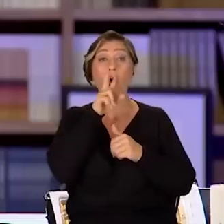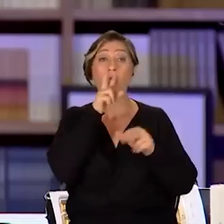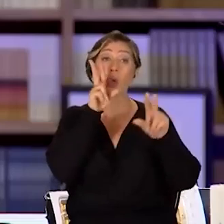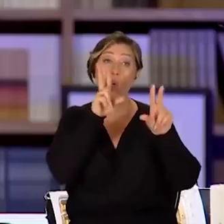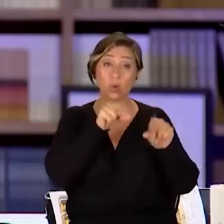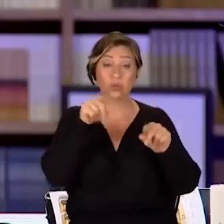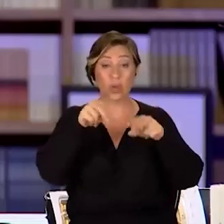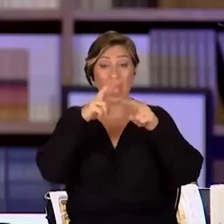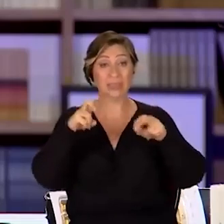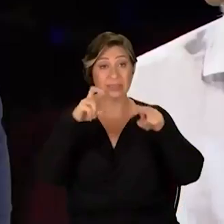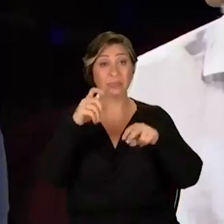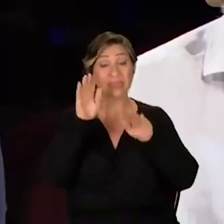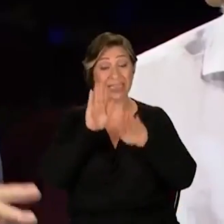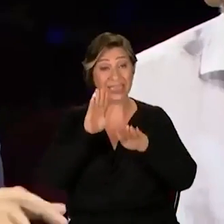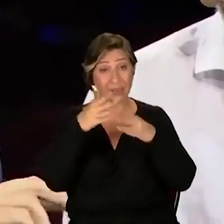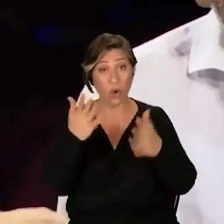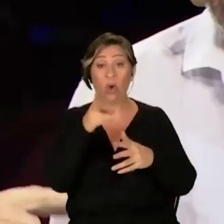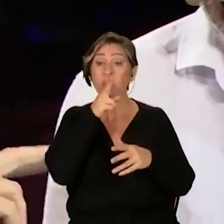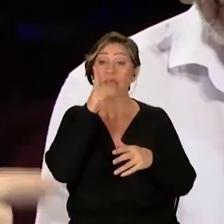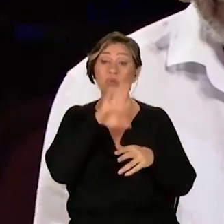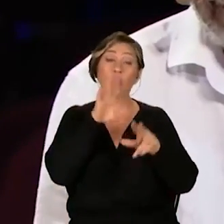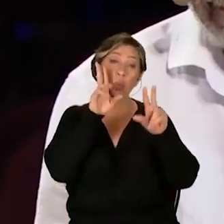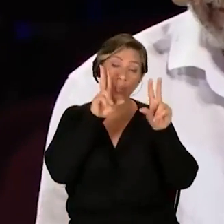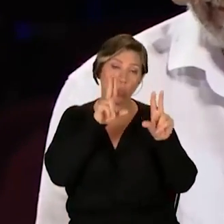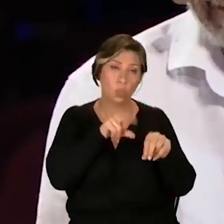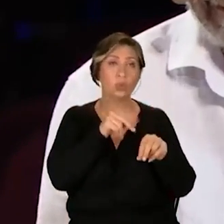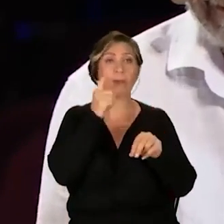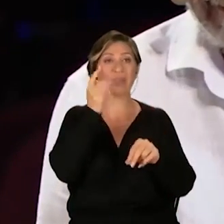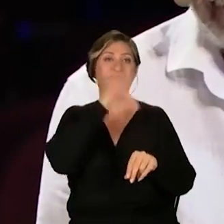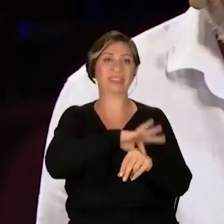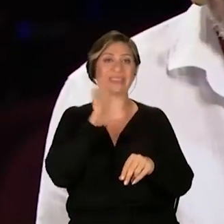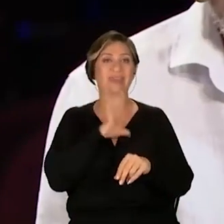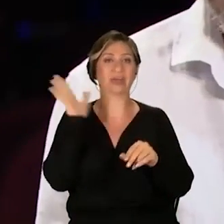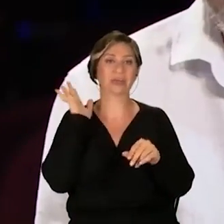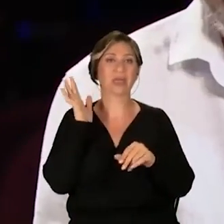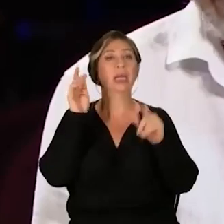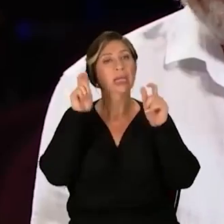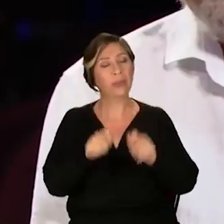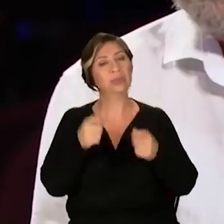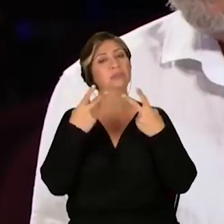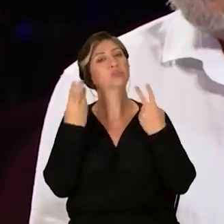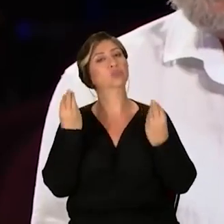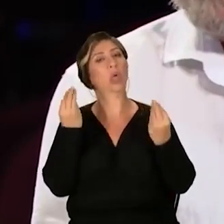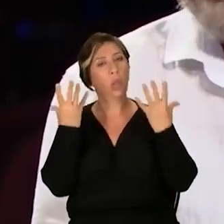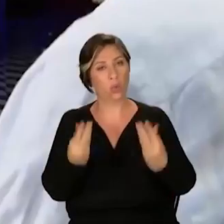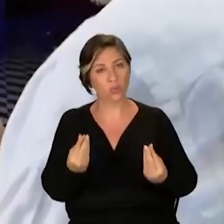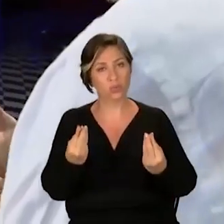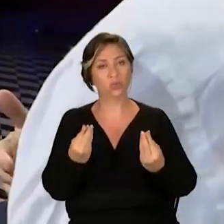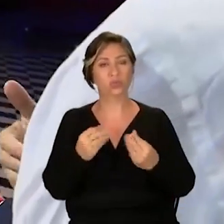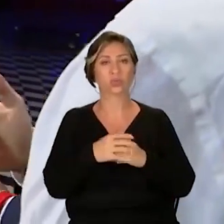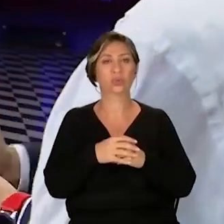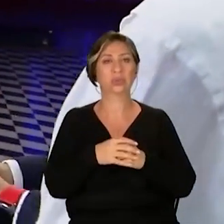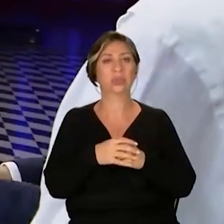da şu anki araştırmalar destekliyor ki öğleden sonraki o uykunun da bir faydası var. Yapılabilirse ne âlâ, düzenlemeler bu yönde olursa